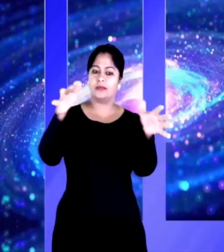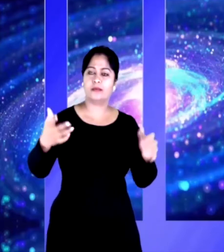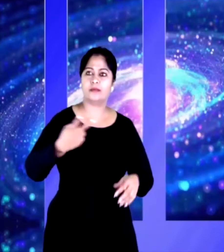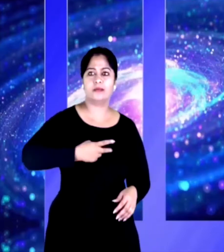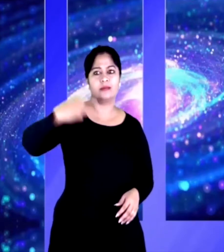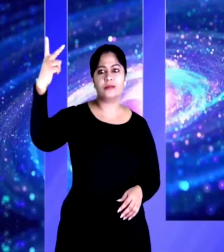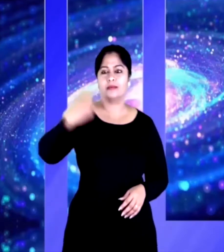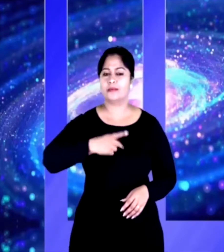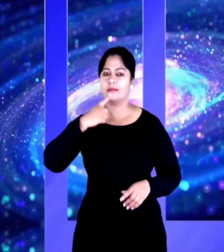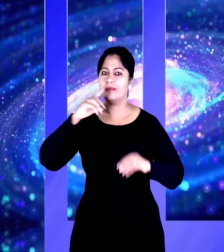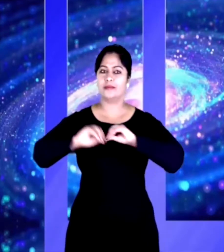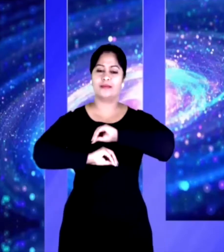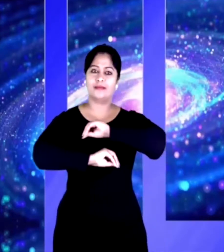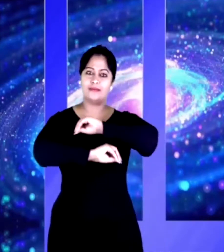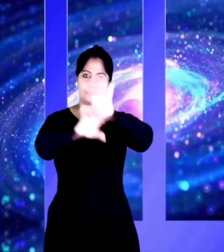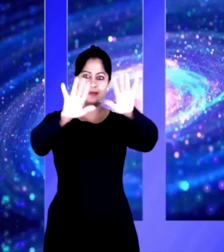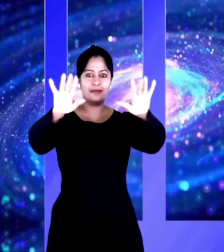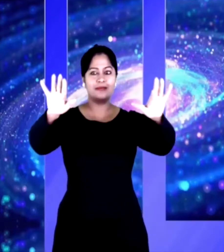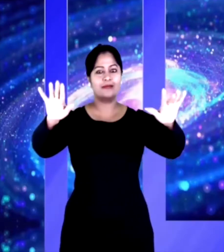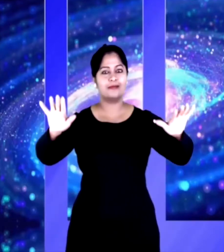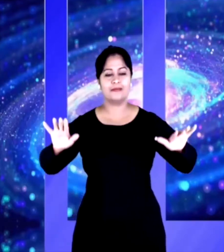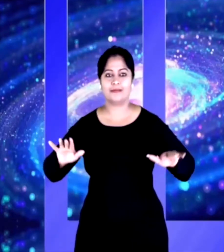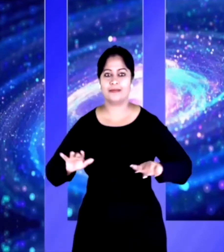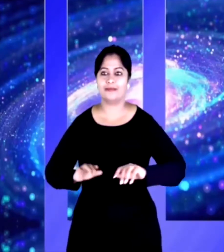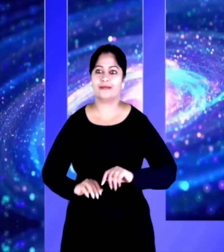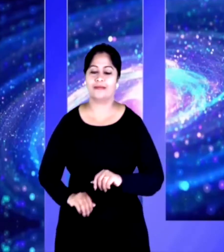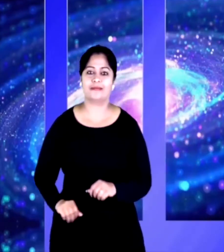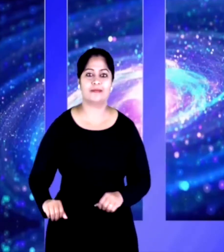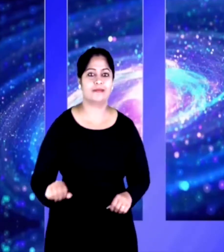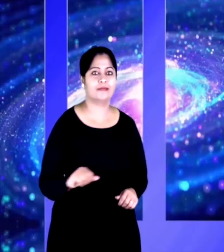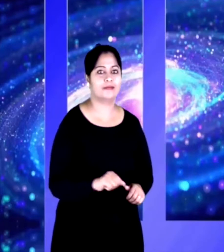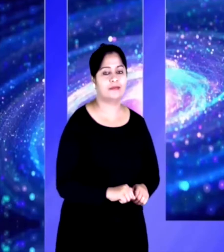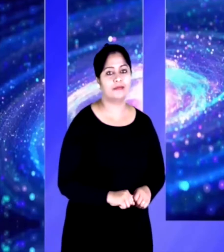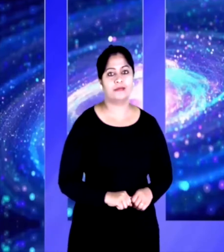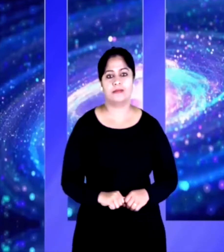போமியோ மரிபிக்கதே